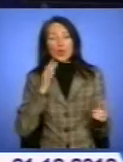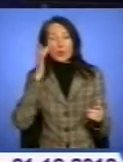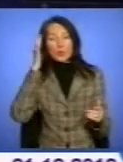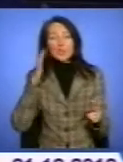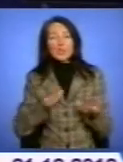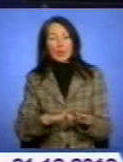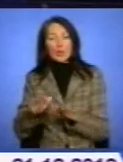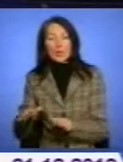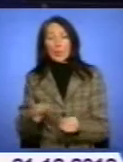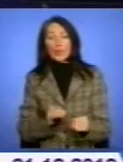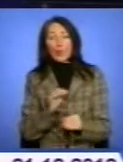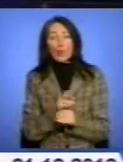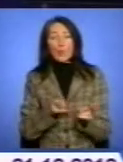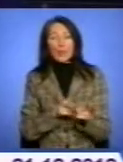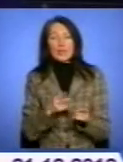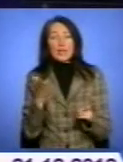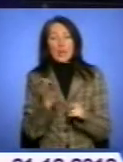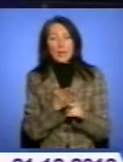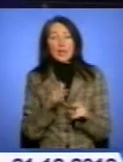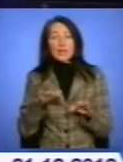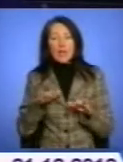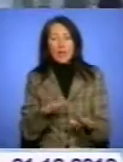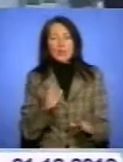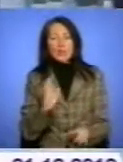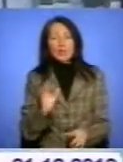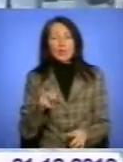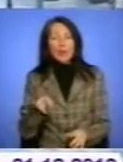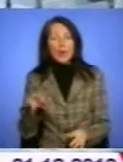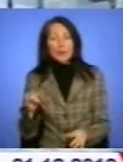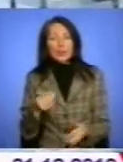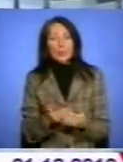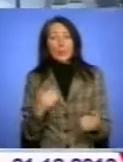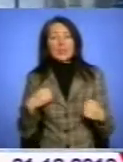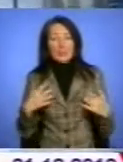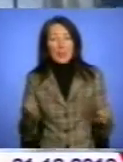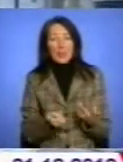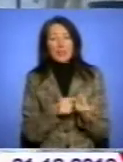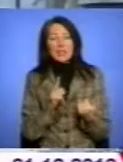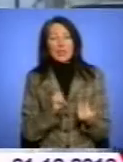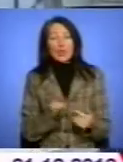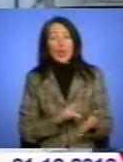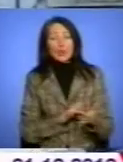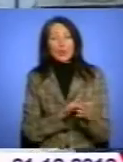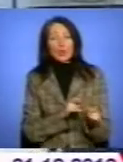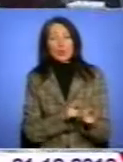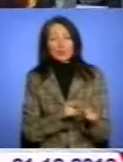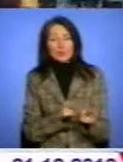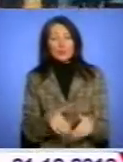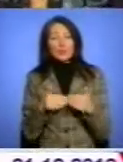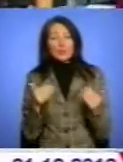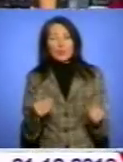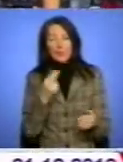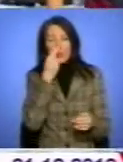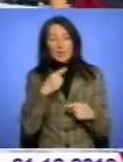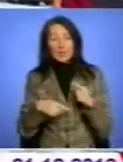додаткові поїзди, пільги та акції – Валентина Павлишин. Перед святами кількість тих, хто подорожує залізницею, збільшується.